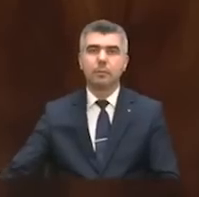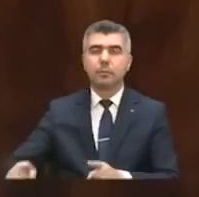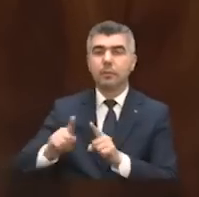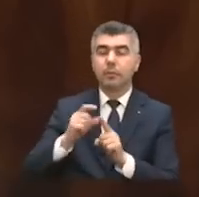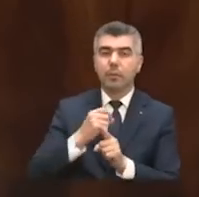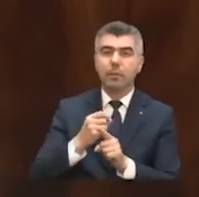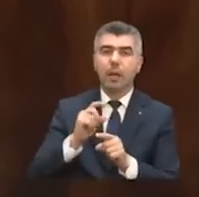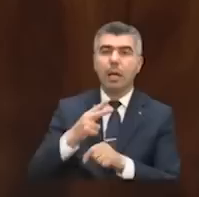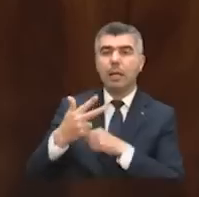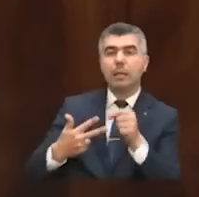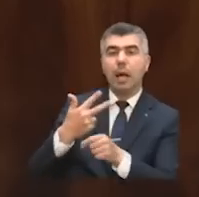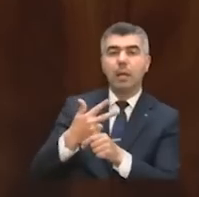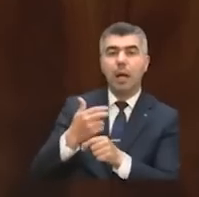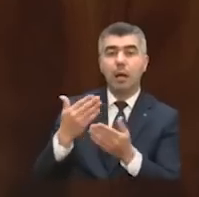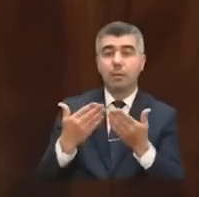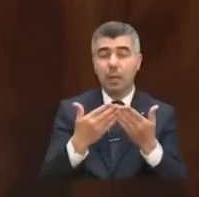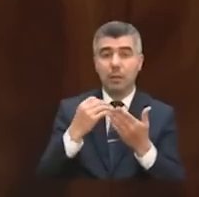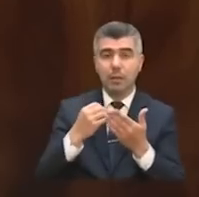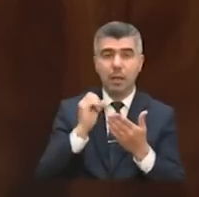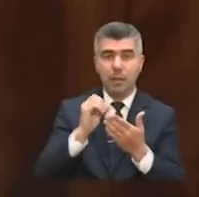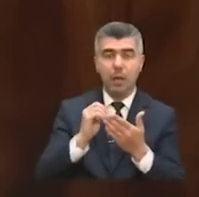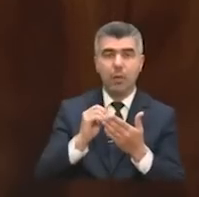بسلك الإجازة في الطوبية.